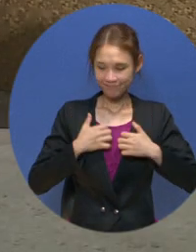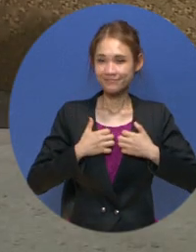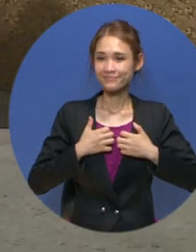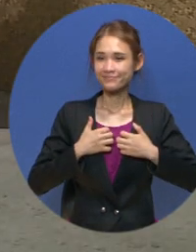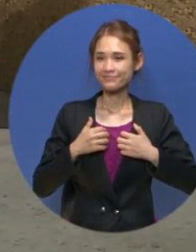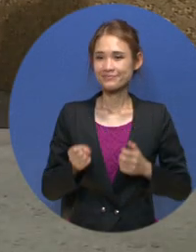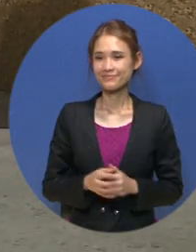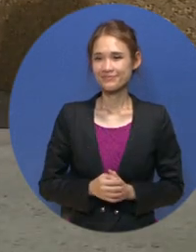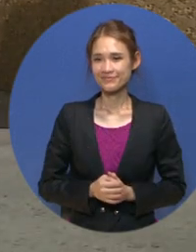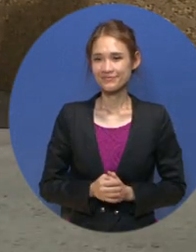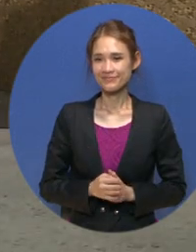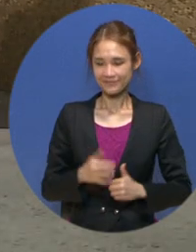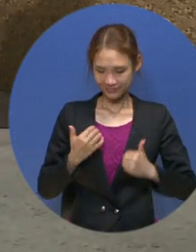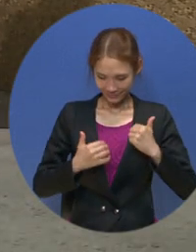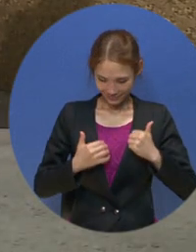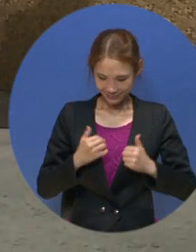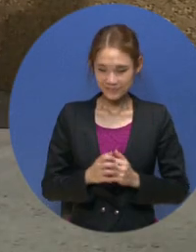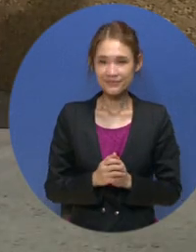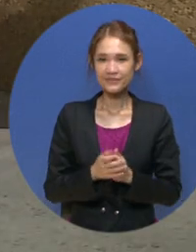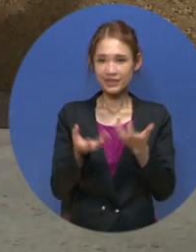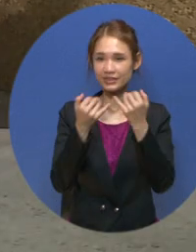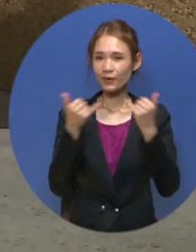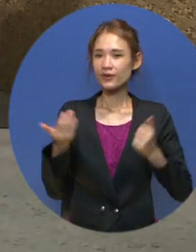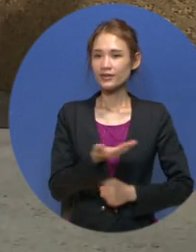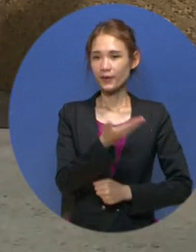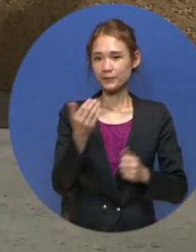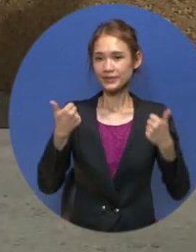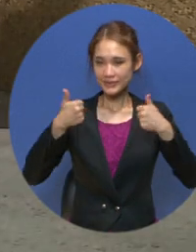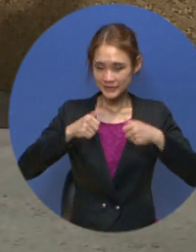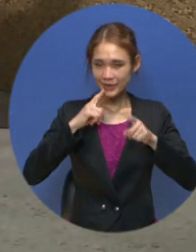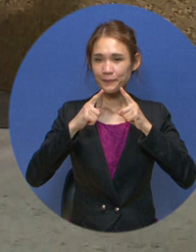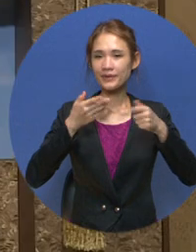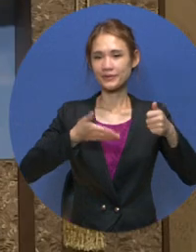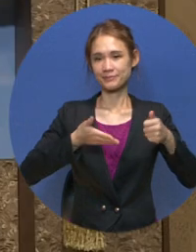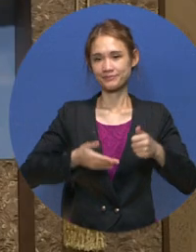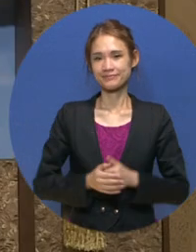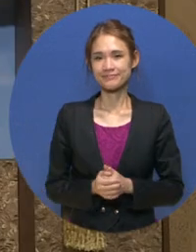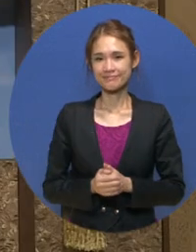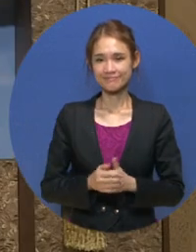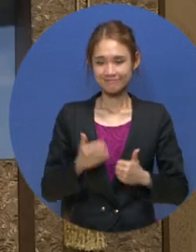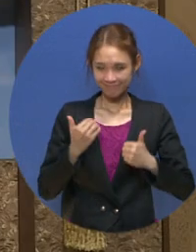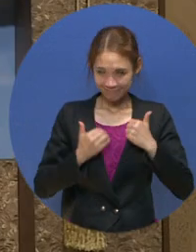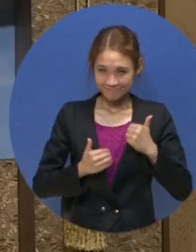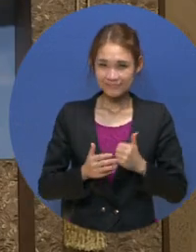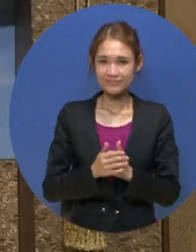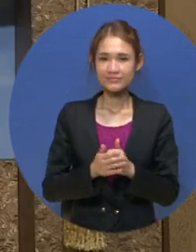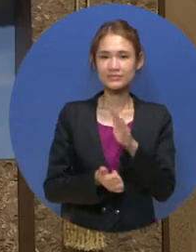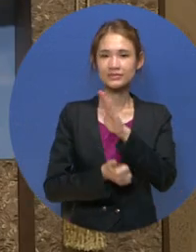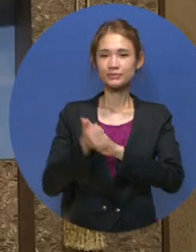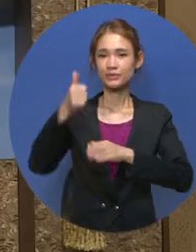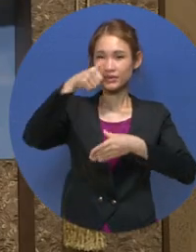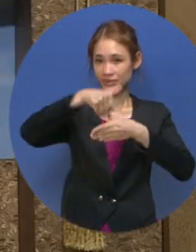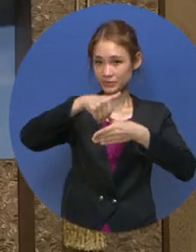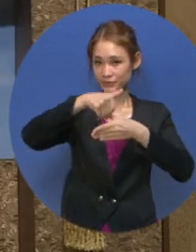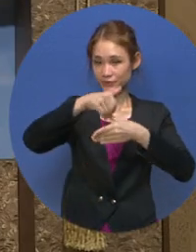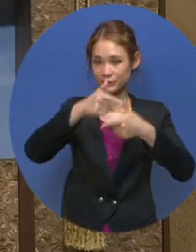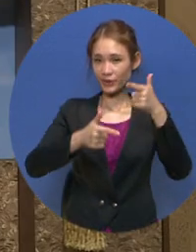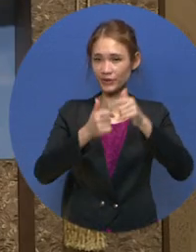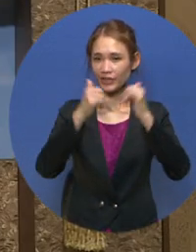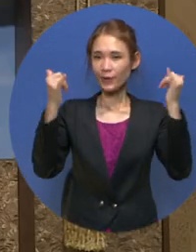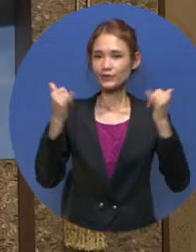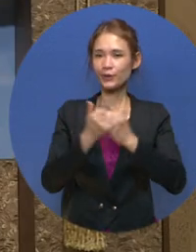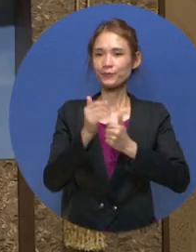네, 반갑습니다. 네, 반갑습니다. 네. 먼저 시청자분들께 인사 네. 말씀해 주시죠. 네, 반갑습니다. 희망을 심는 나무 사회적